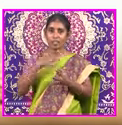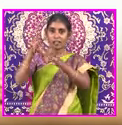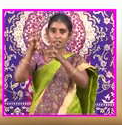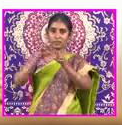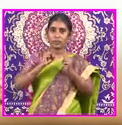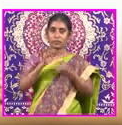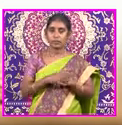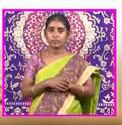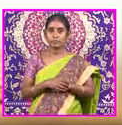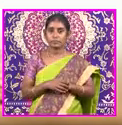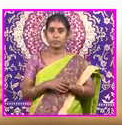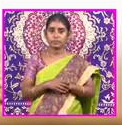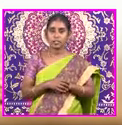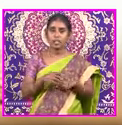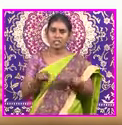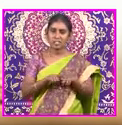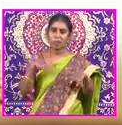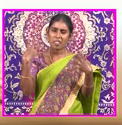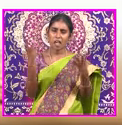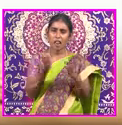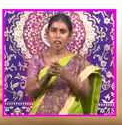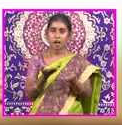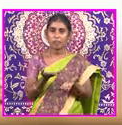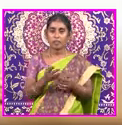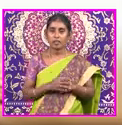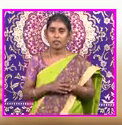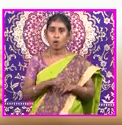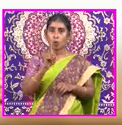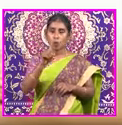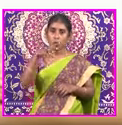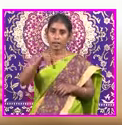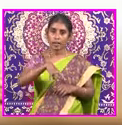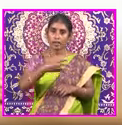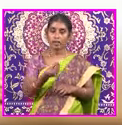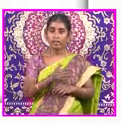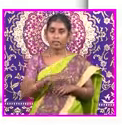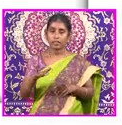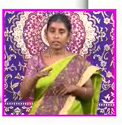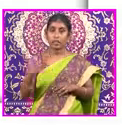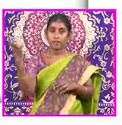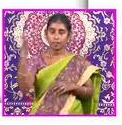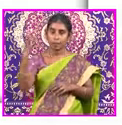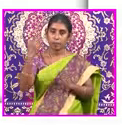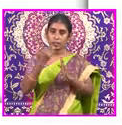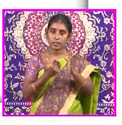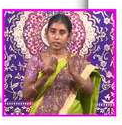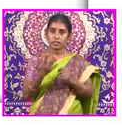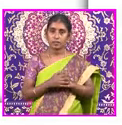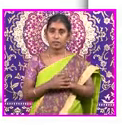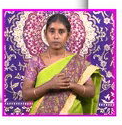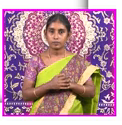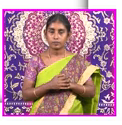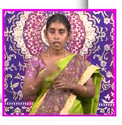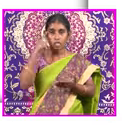தீர்மானிக்கக்கூடிய காரணிகளாக அமைகிறது. அடுத்தது புவியின் வெப்ப மண்டலங்கள், ஹீட் ஜோன்ஸ் ஆஃப் த எர்த். நாம் ஏற்கனவே படித்தது போல நம்ம